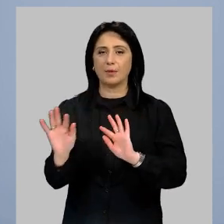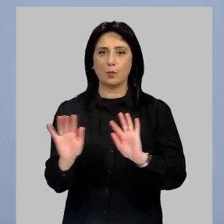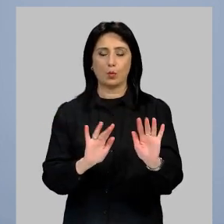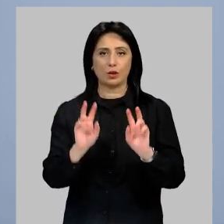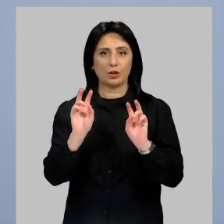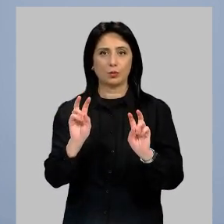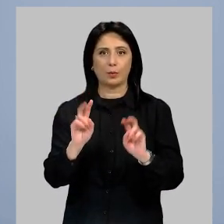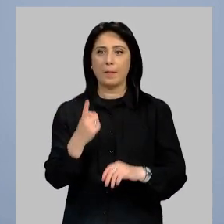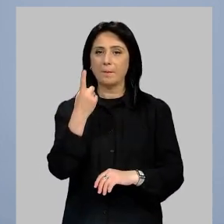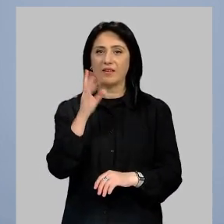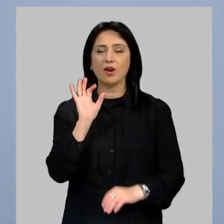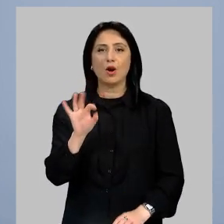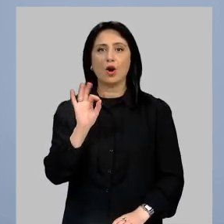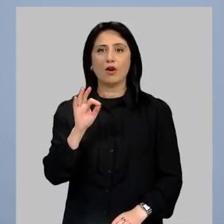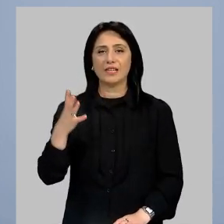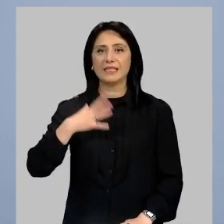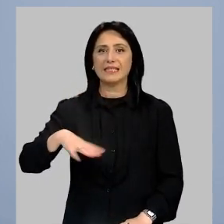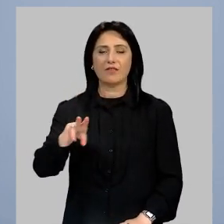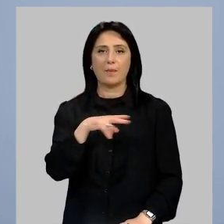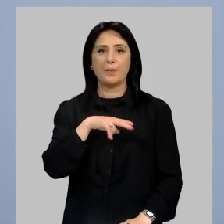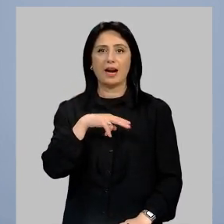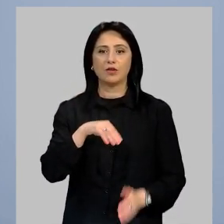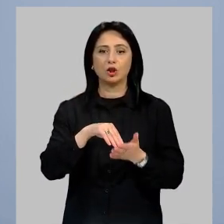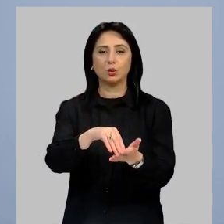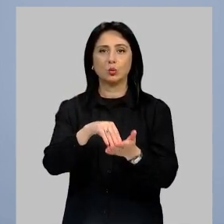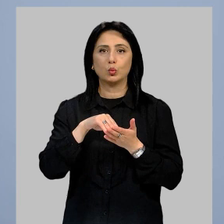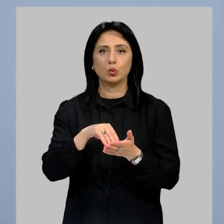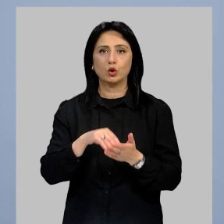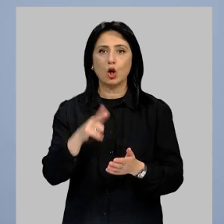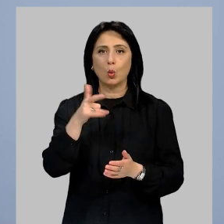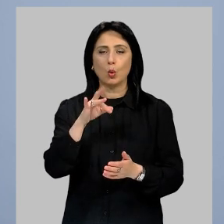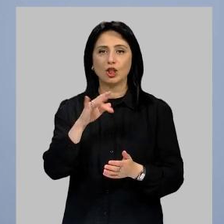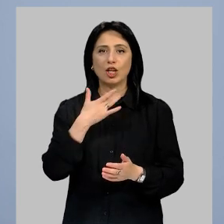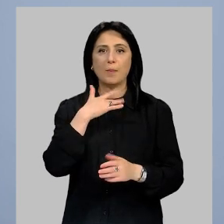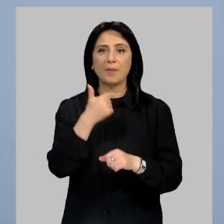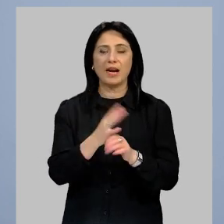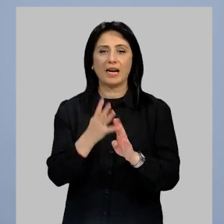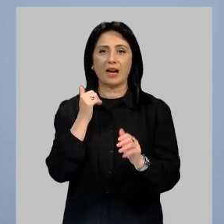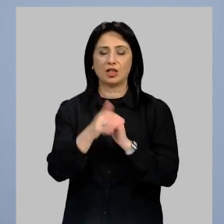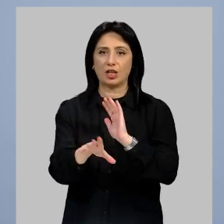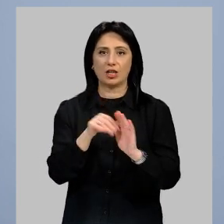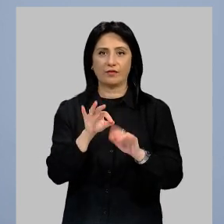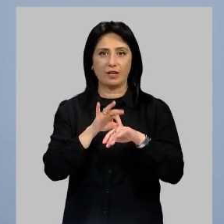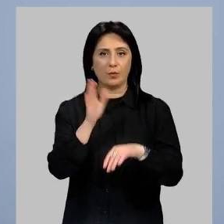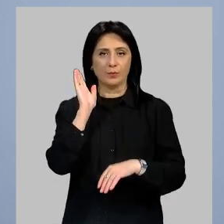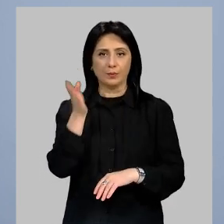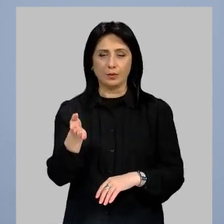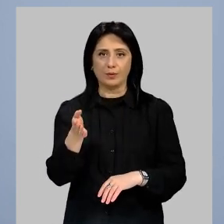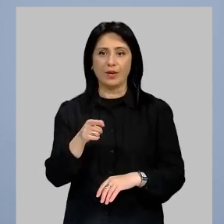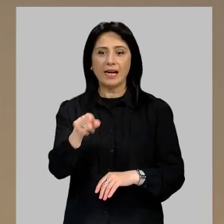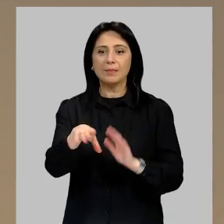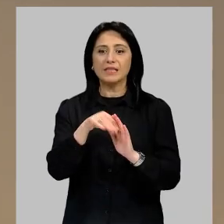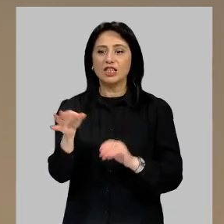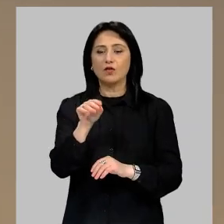1 octombrie, საქართველოს parlamenti შუალედური და გურჯაანის მერის რიგგარეშე არჩევნები გაიმართება. Იმ საარჩევნო უბანზე,